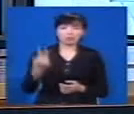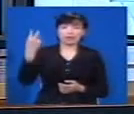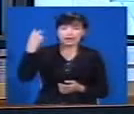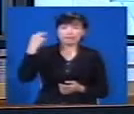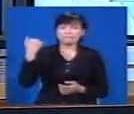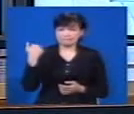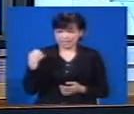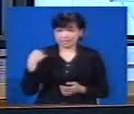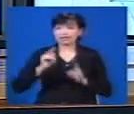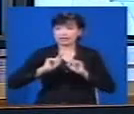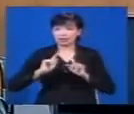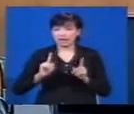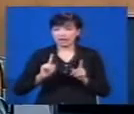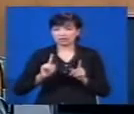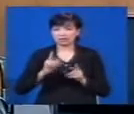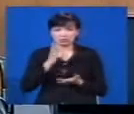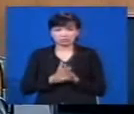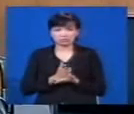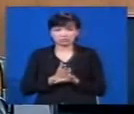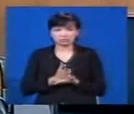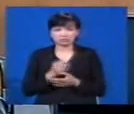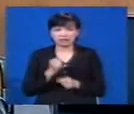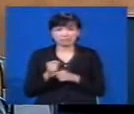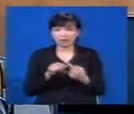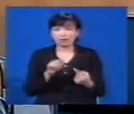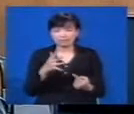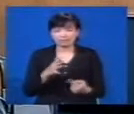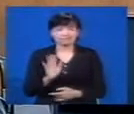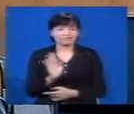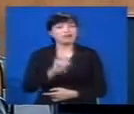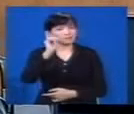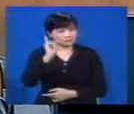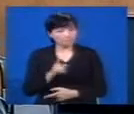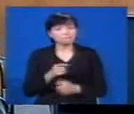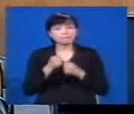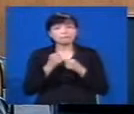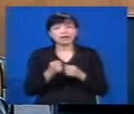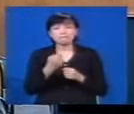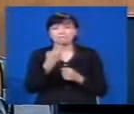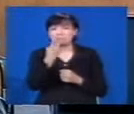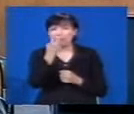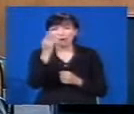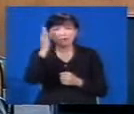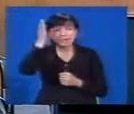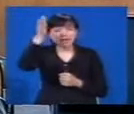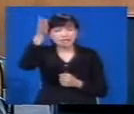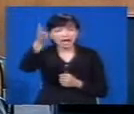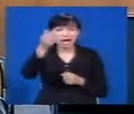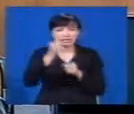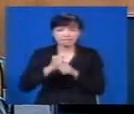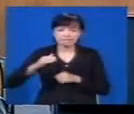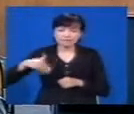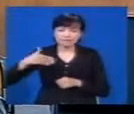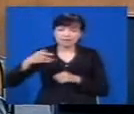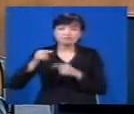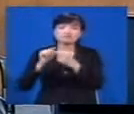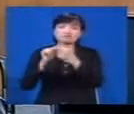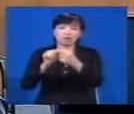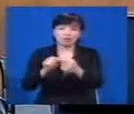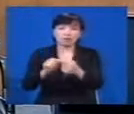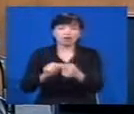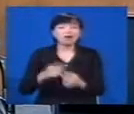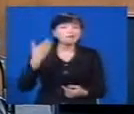คือว่าอาจจะต้องใช้ถ้อยคำที่ว่าลืมสิ่งที่ผ่านมาเพื่อเดินห